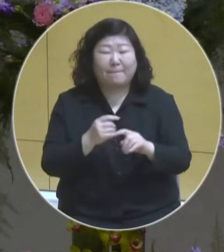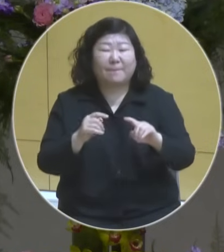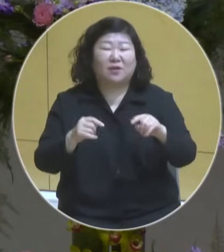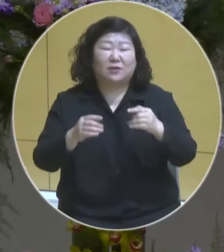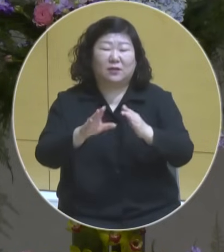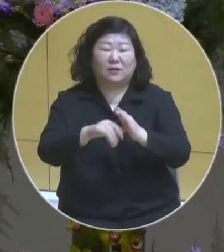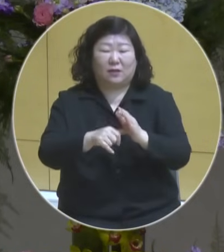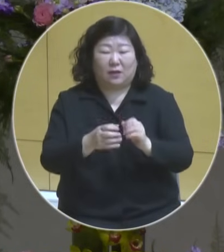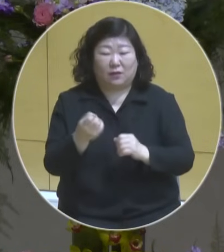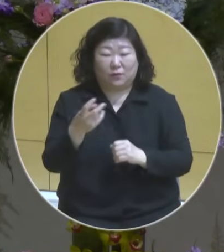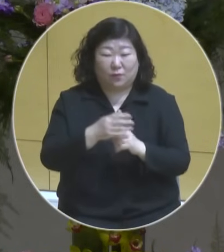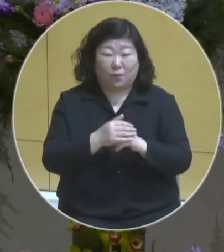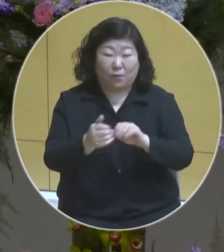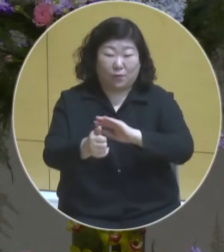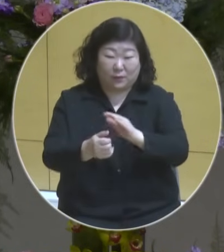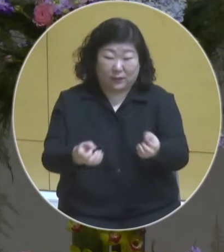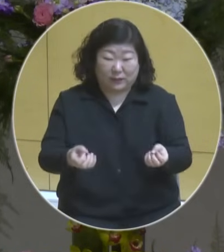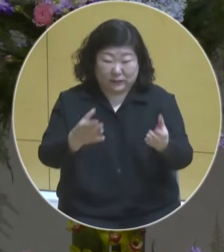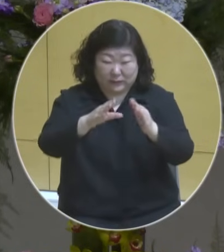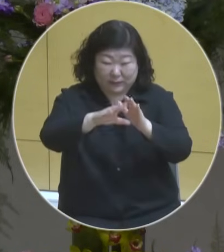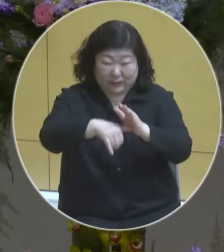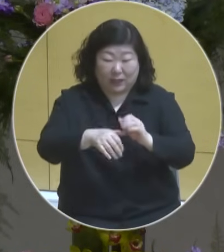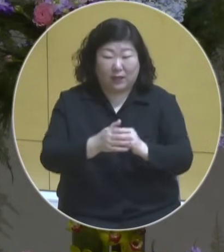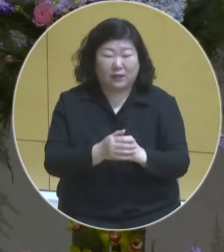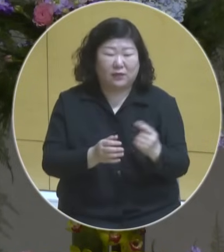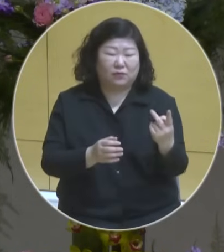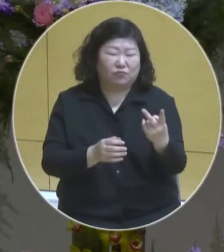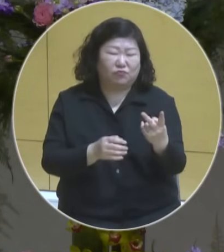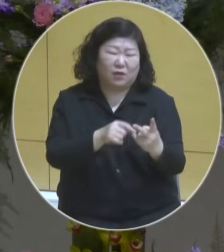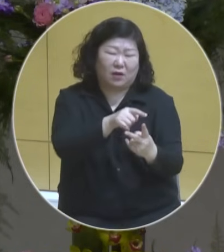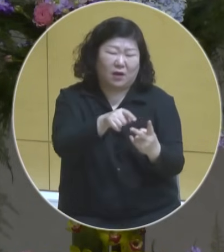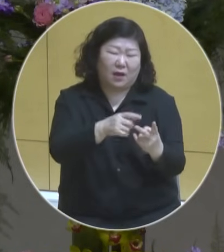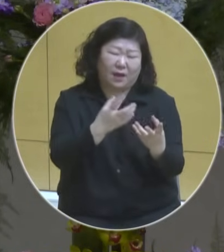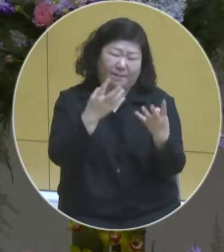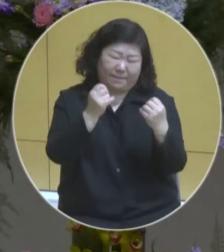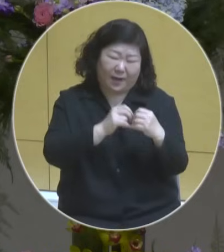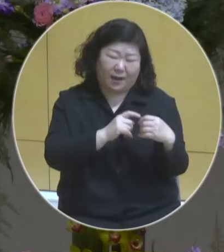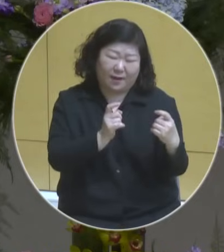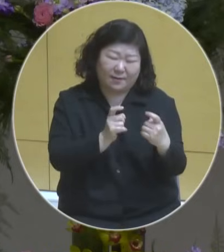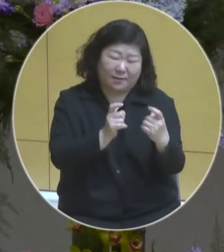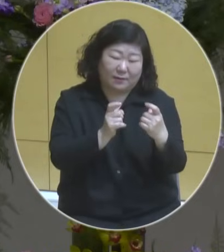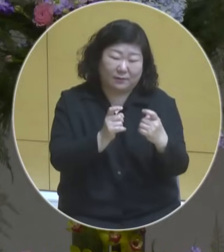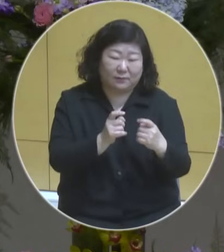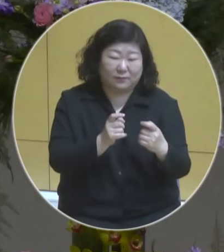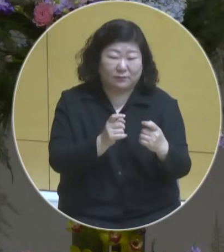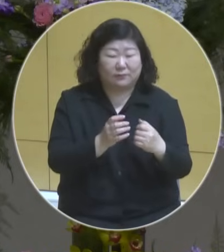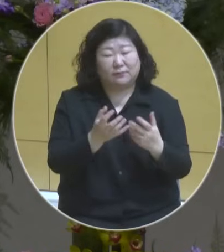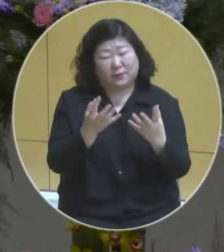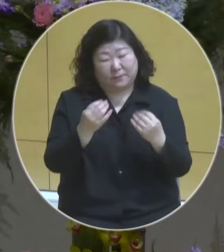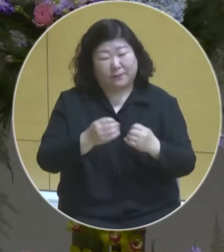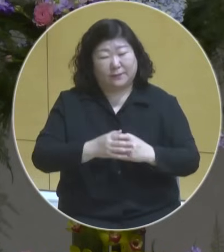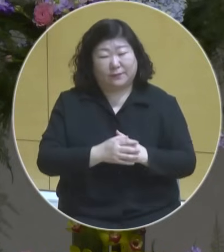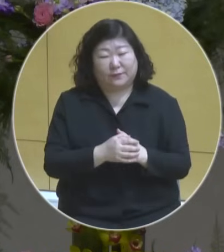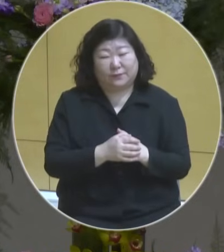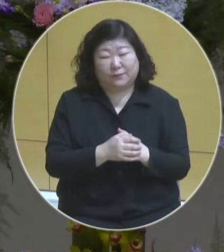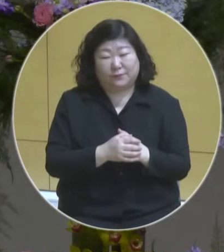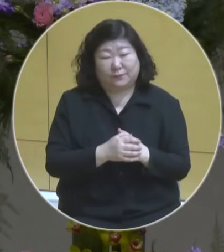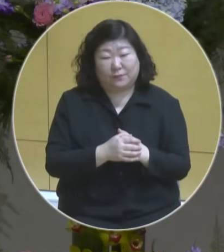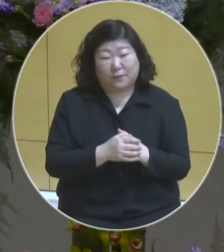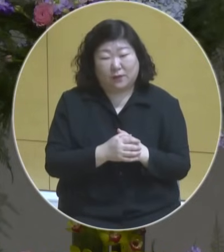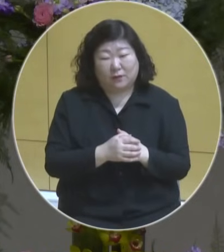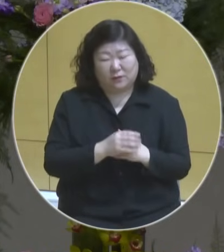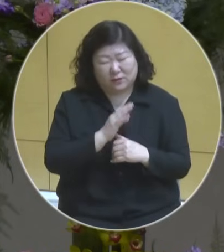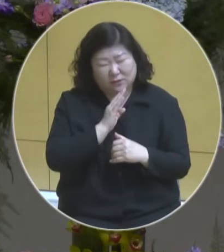장례식 때 두이 두 두 개가 우리나라 사람들이 가장 많이 가족끼리 다툰다고 그래요 얼마나